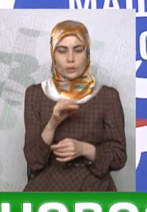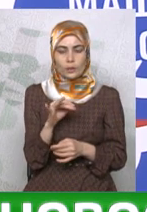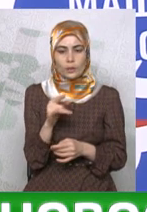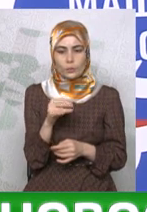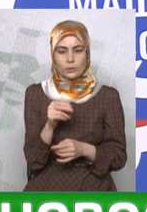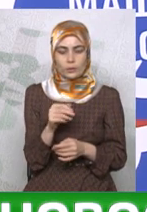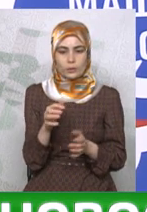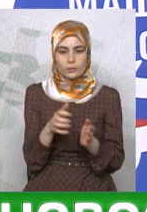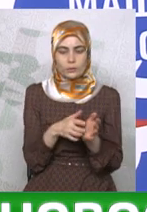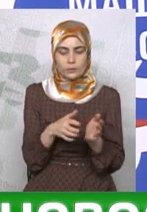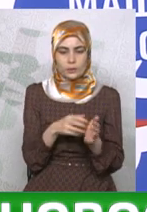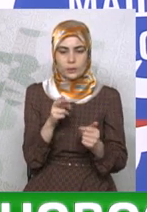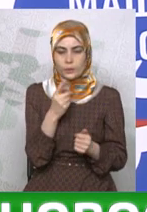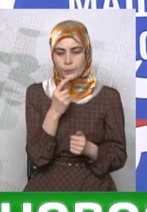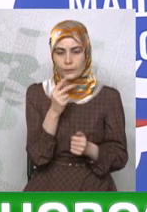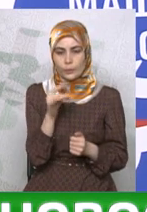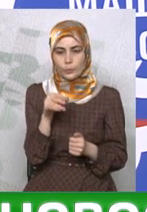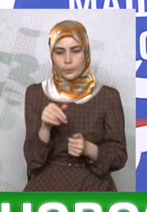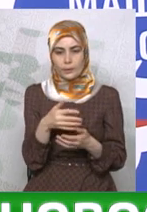недостача некоторой группы крови, но